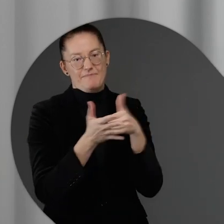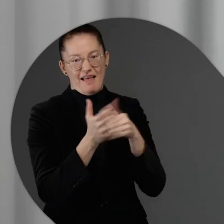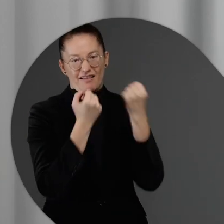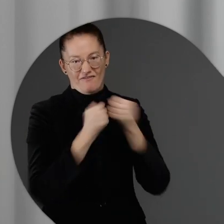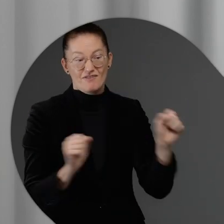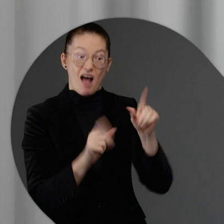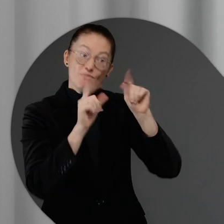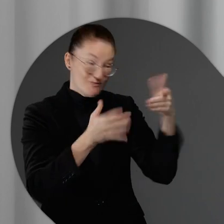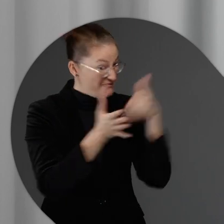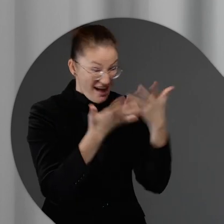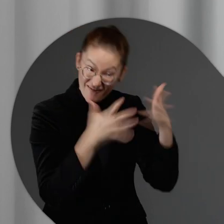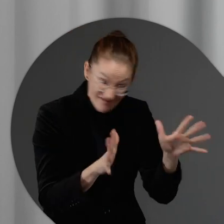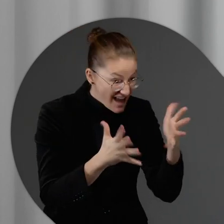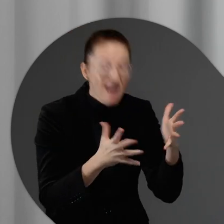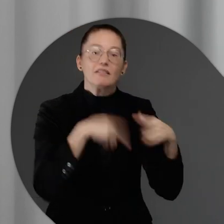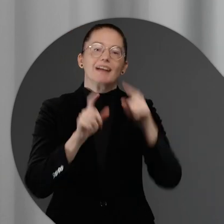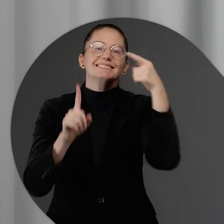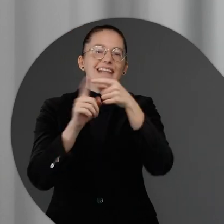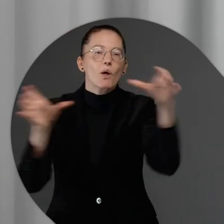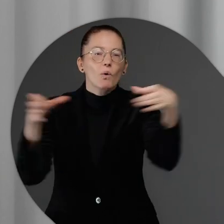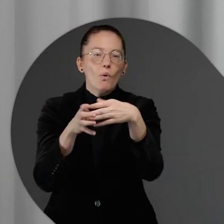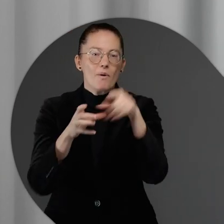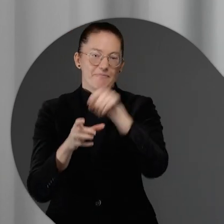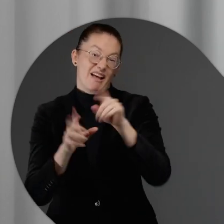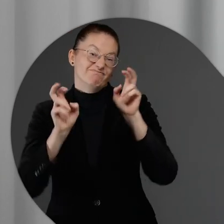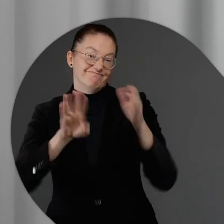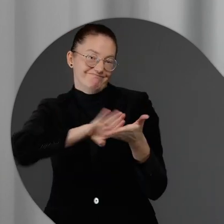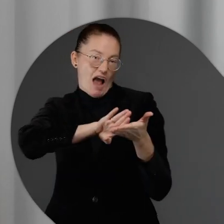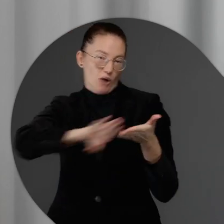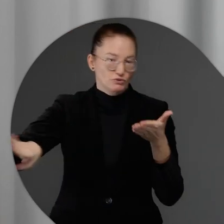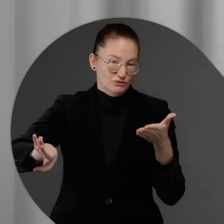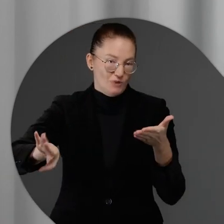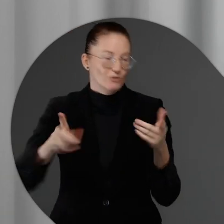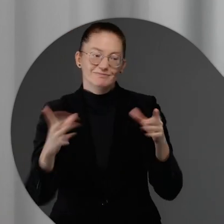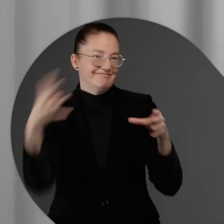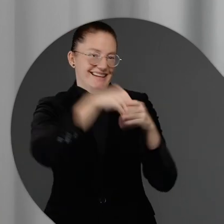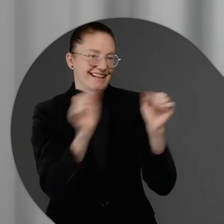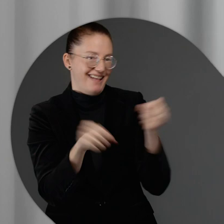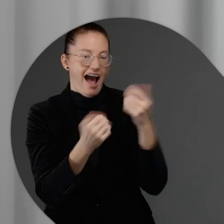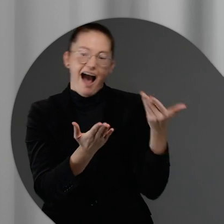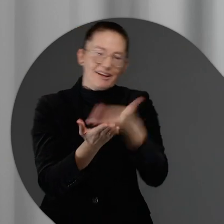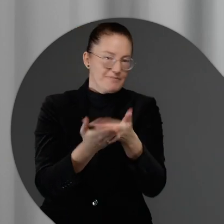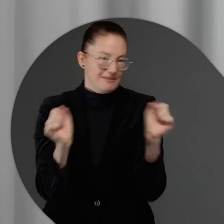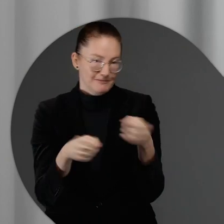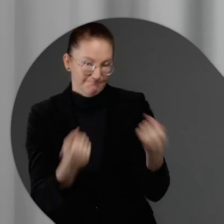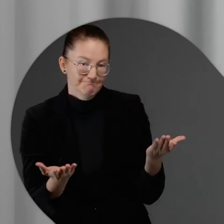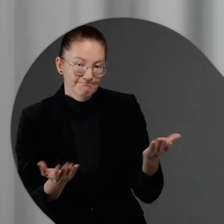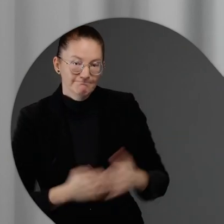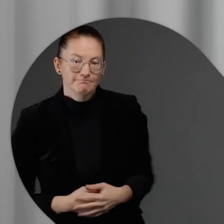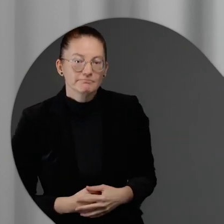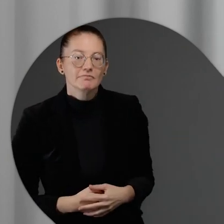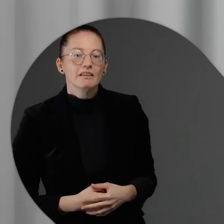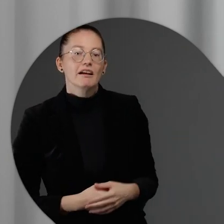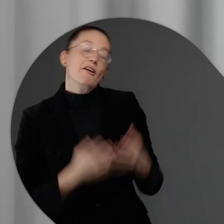nicht beseitigen, dass sie dann eine gewisse Zielgruppe unter Umständen komplett von ihrem digitalen Angebot ausschließen. Also